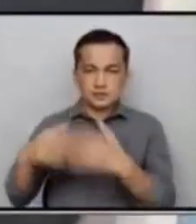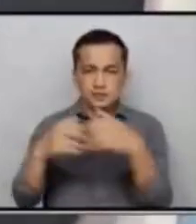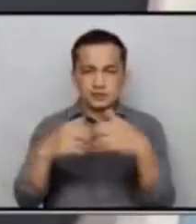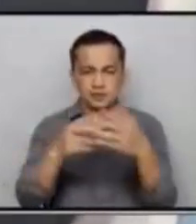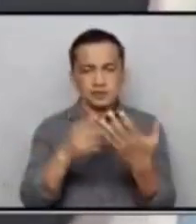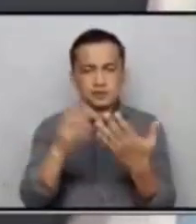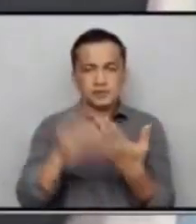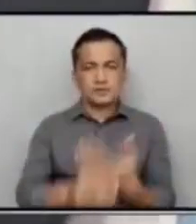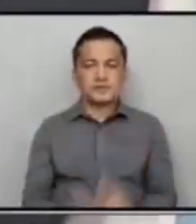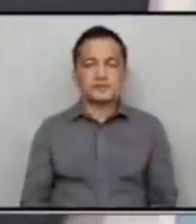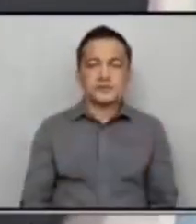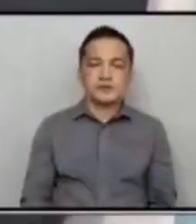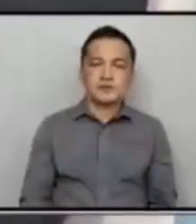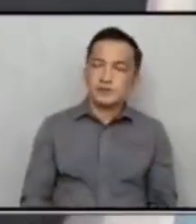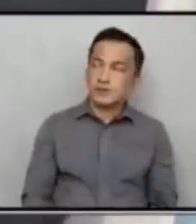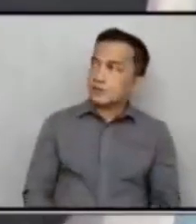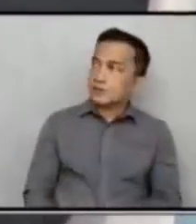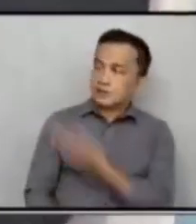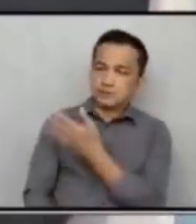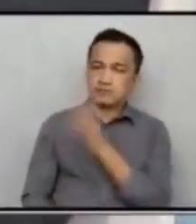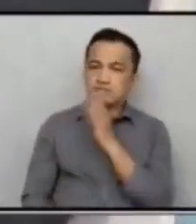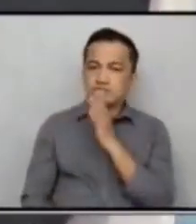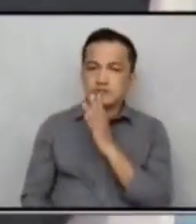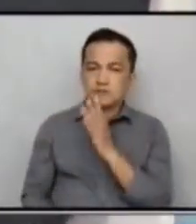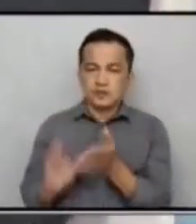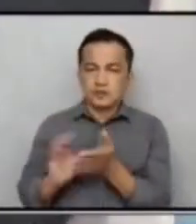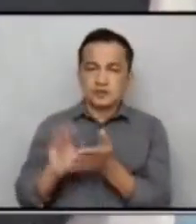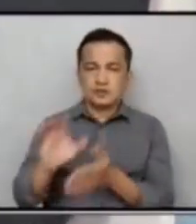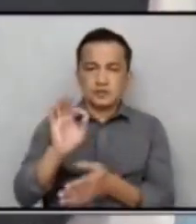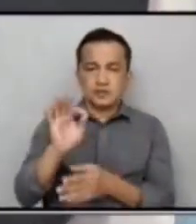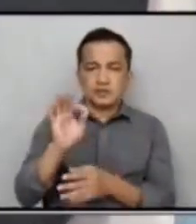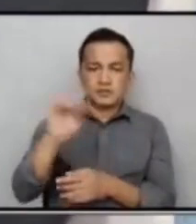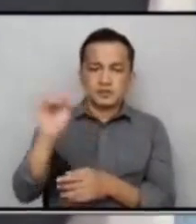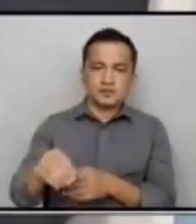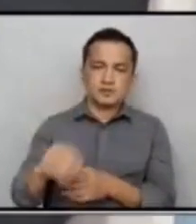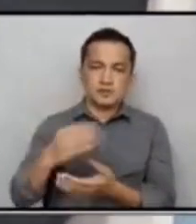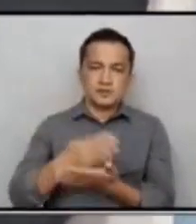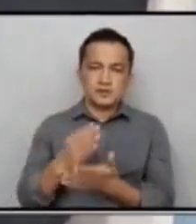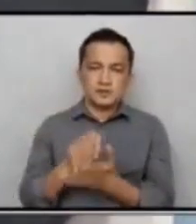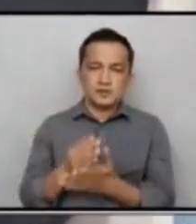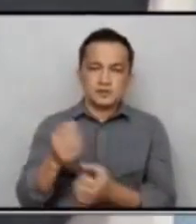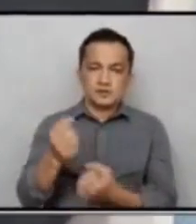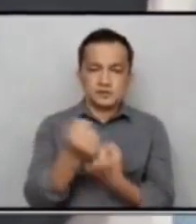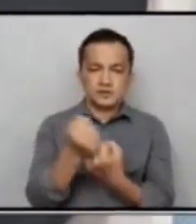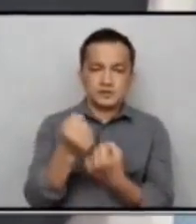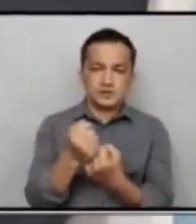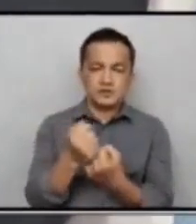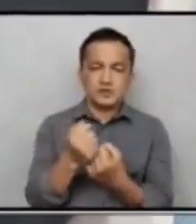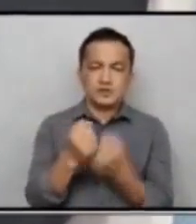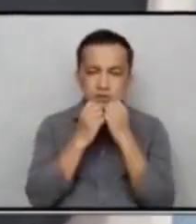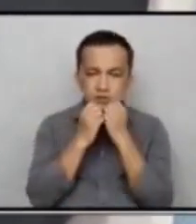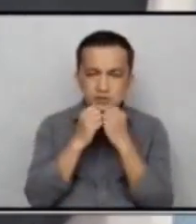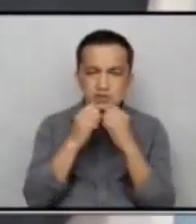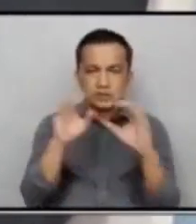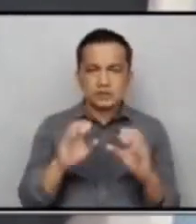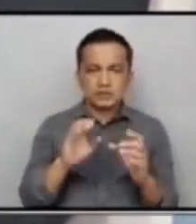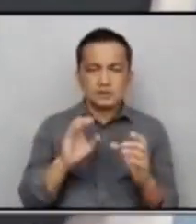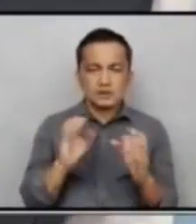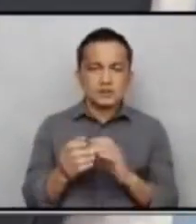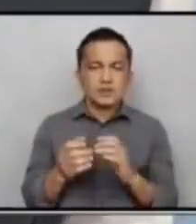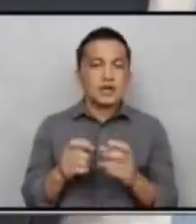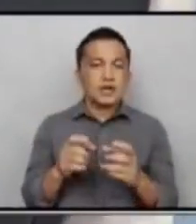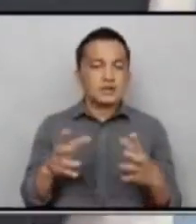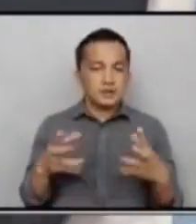have allocated 9% of our national budget towards initiatives to support conservation, climate change adaptation,